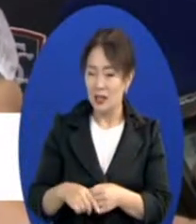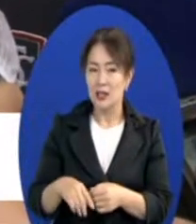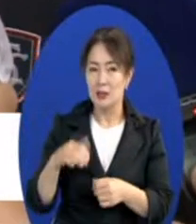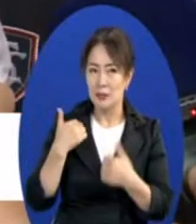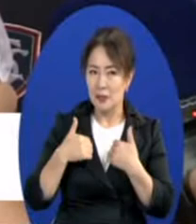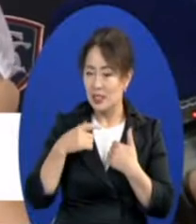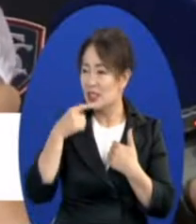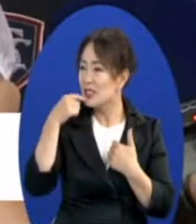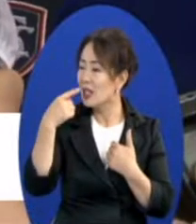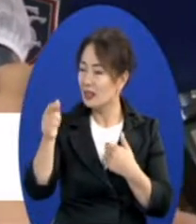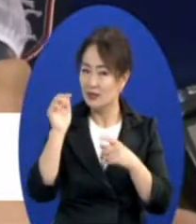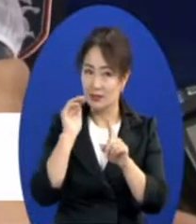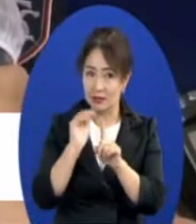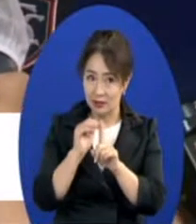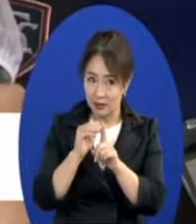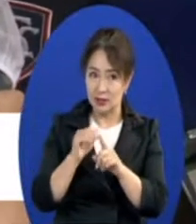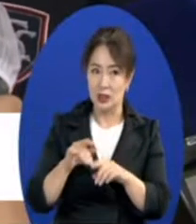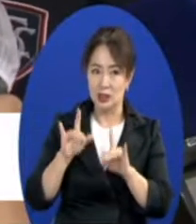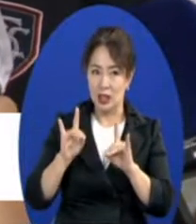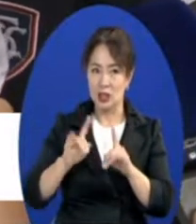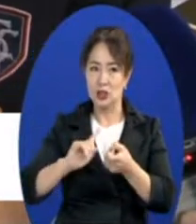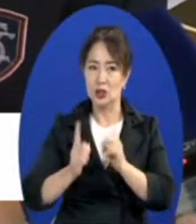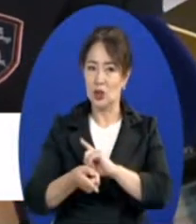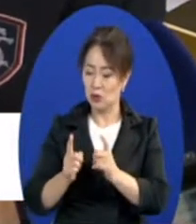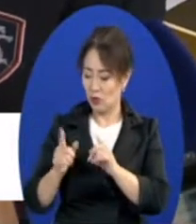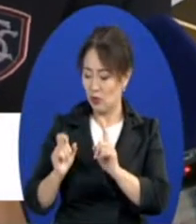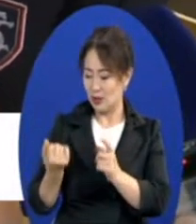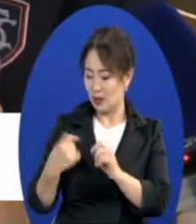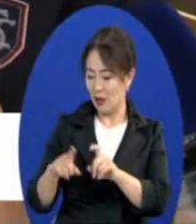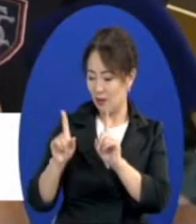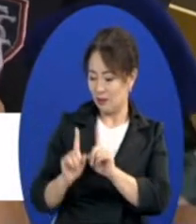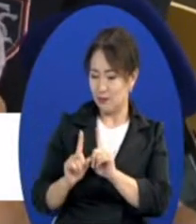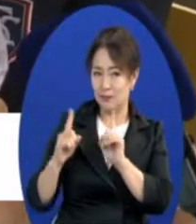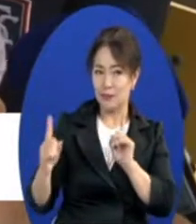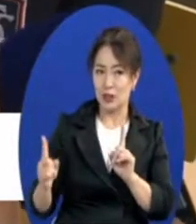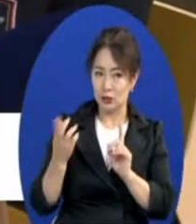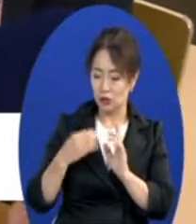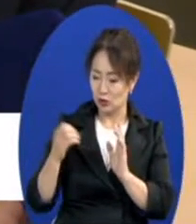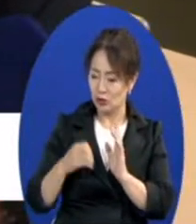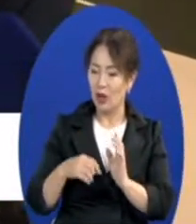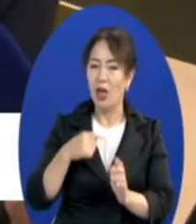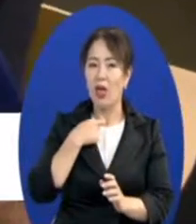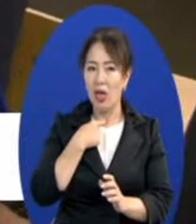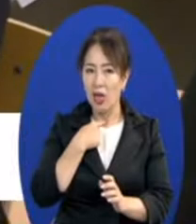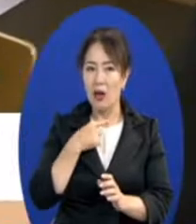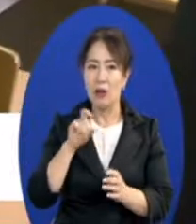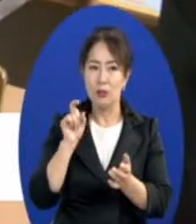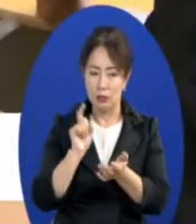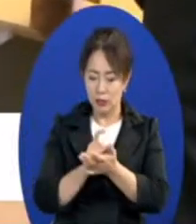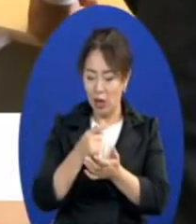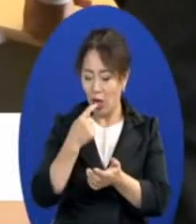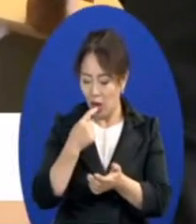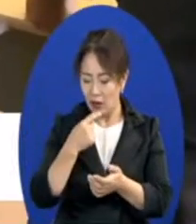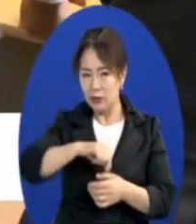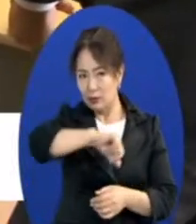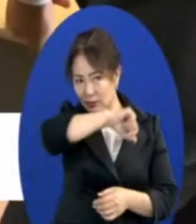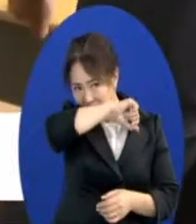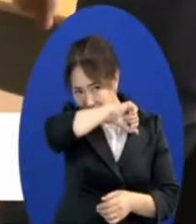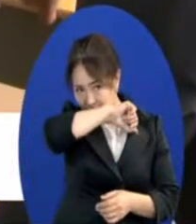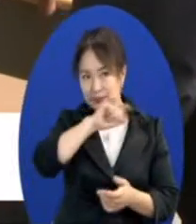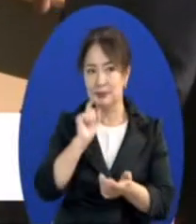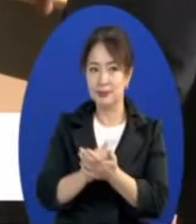тохиолдолд багштай мэдгэдэх. Суудалд салахгүй хоорондын зайг барьж ханаарч найтахтаа ам хамраа таглах.